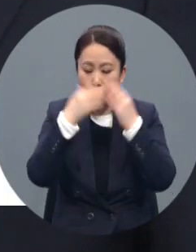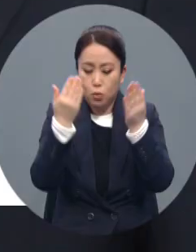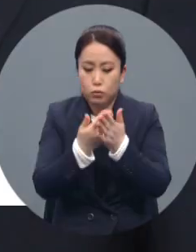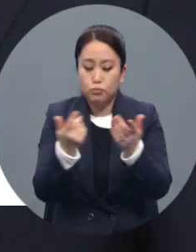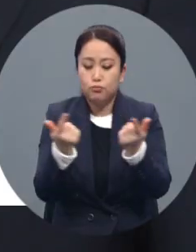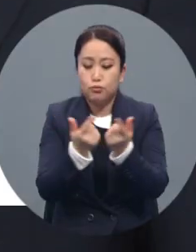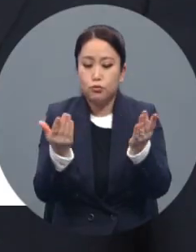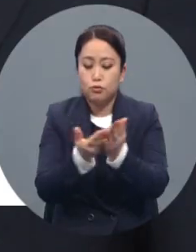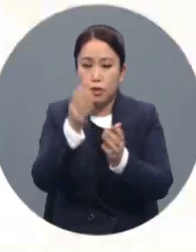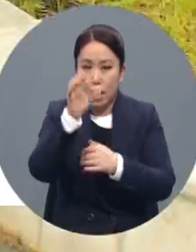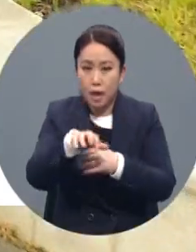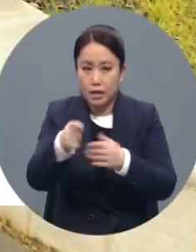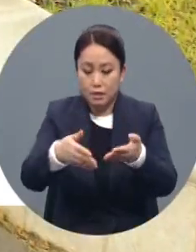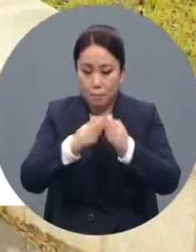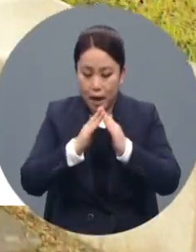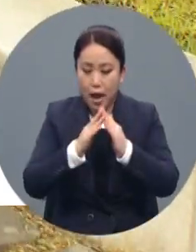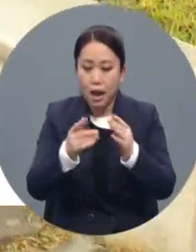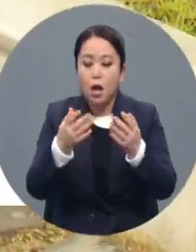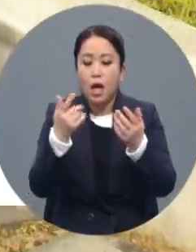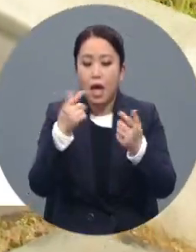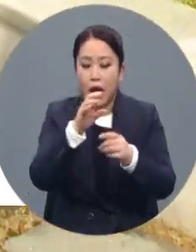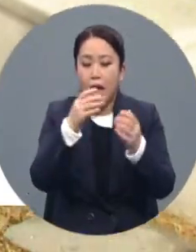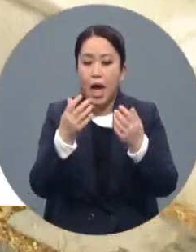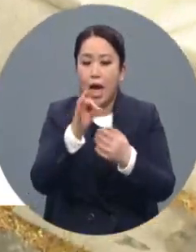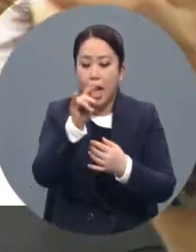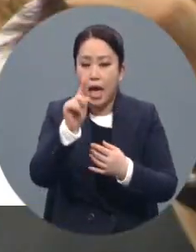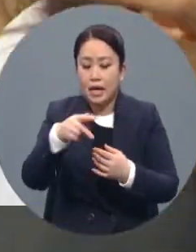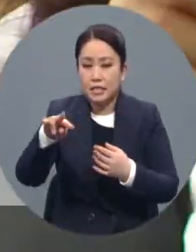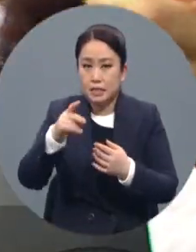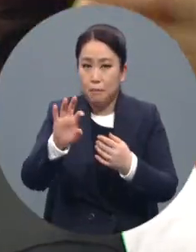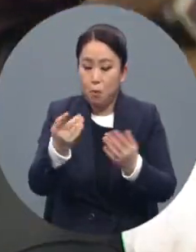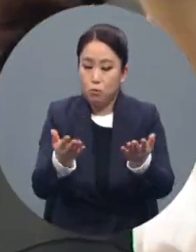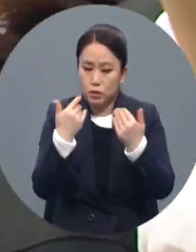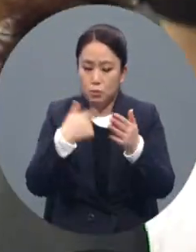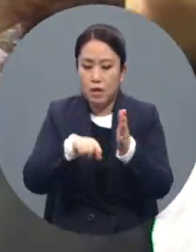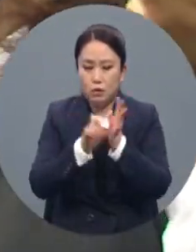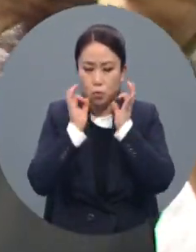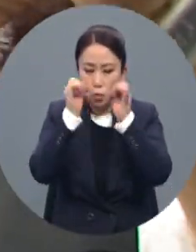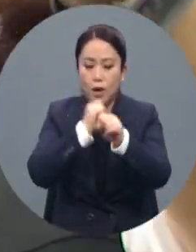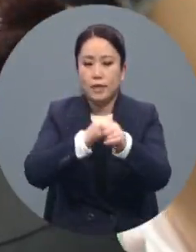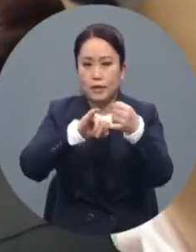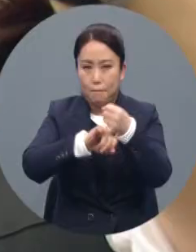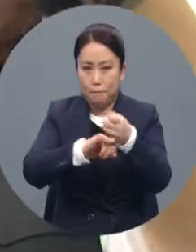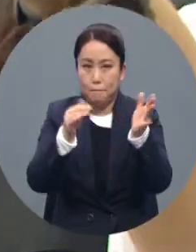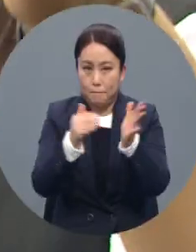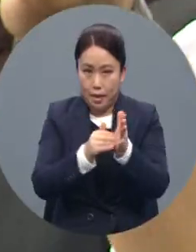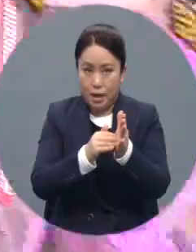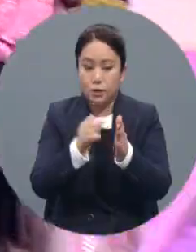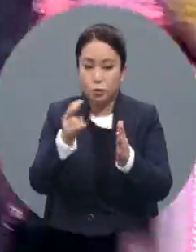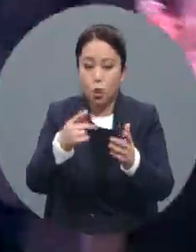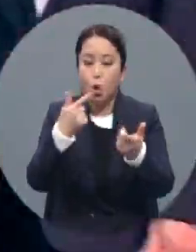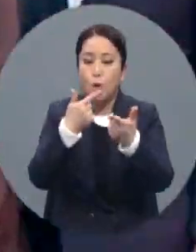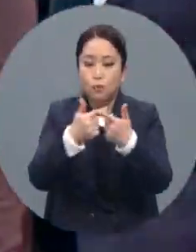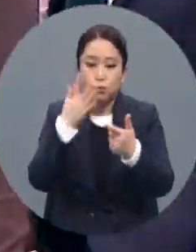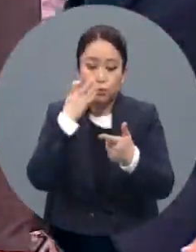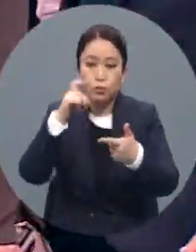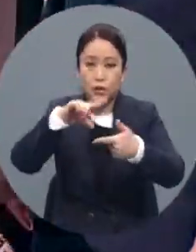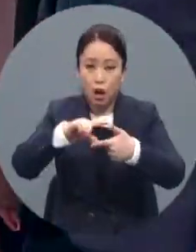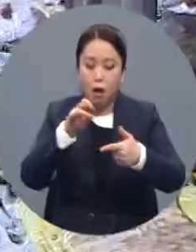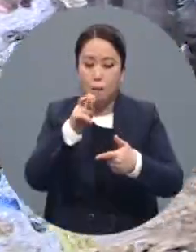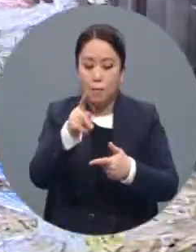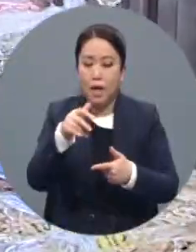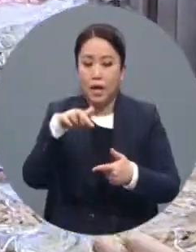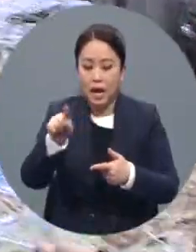유치에 총력을 다하겠다고 약속했습니다. 두 후보 모두 부울경 메가시티를 수도권에